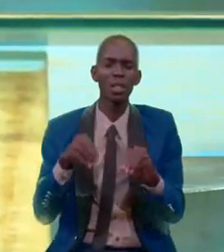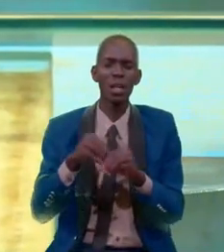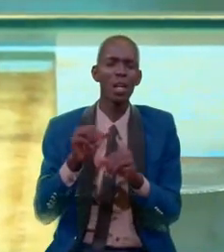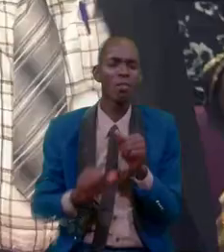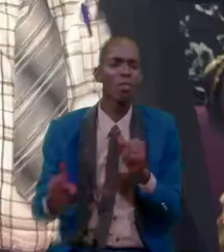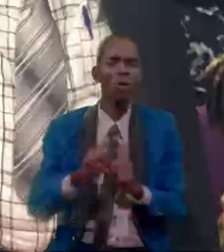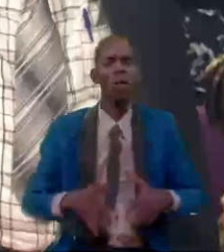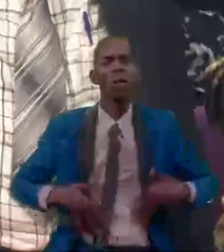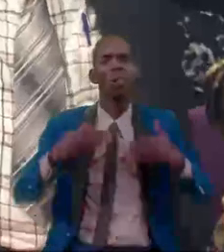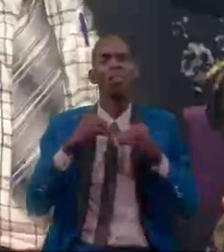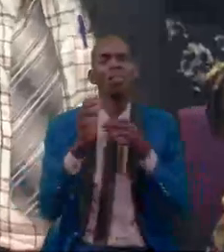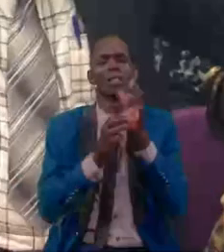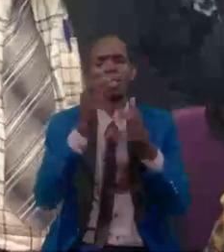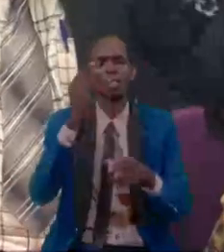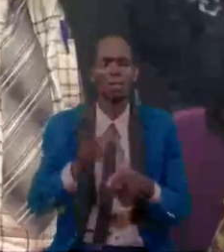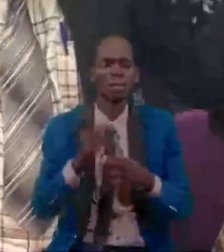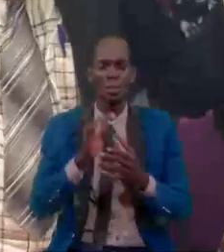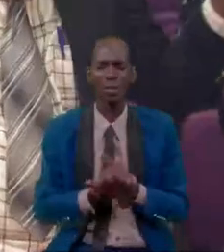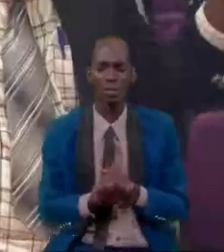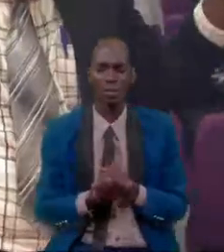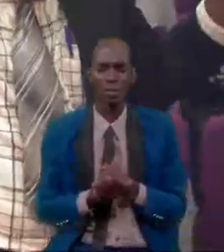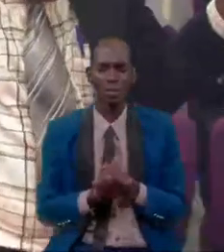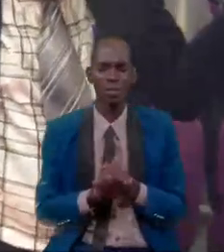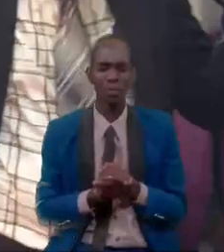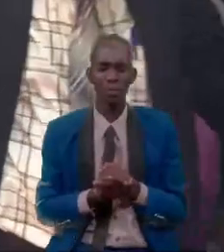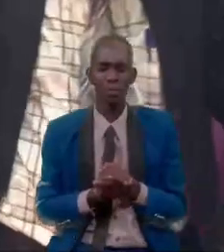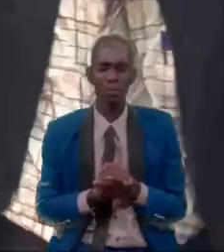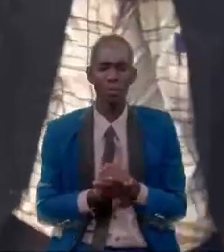cela dans chaque vie au nom de Jésus.